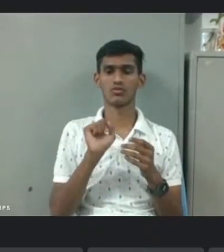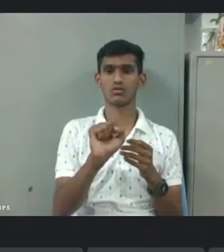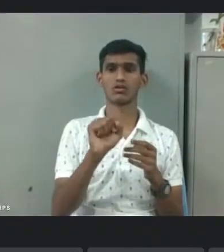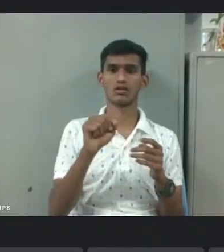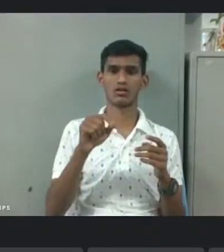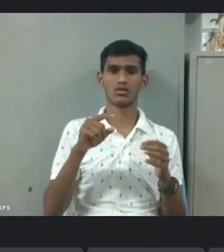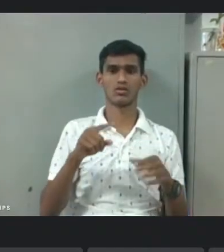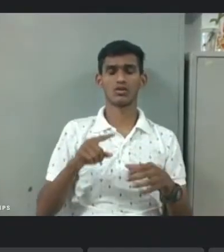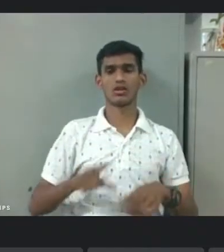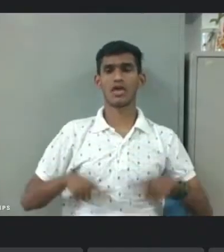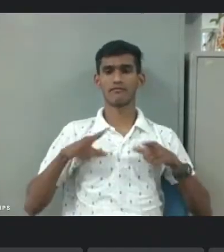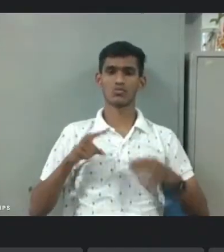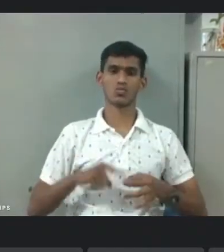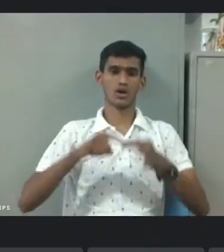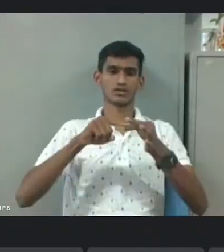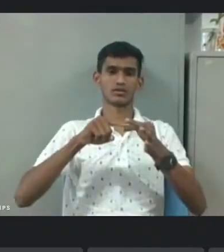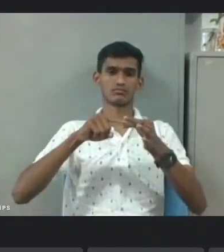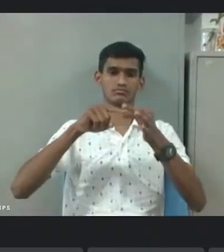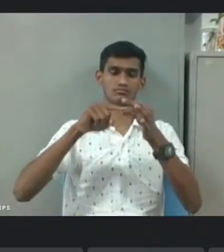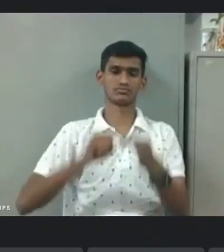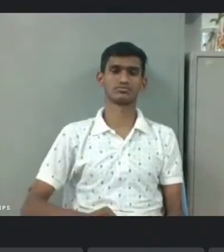ലൈഫ് വളരെയധികം